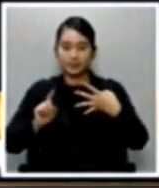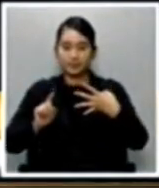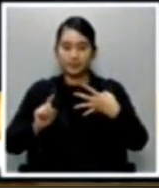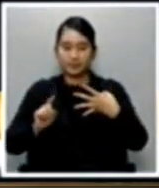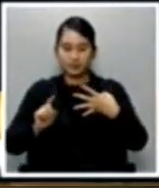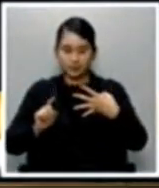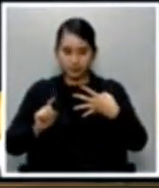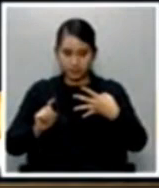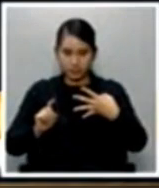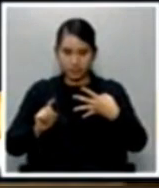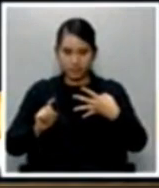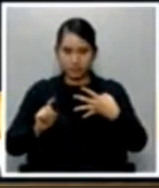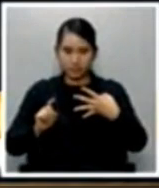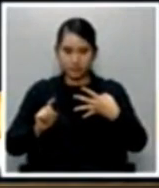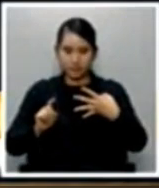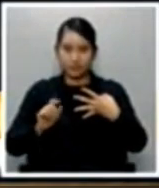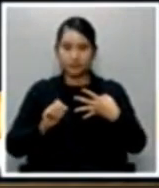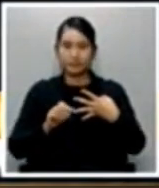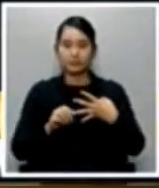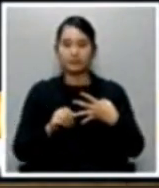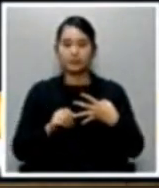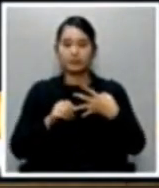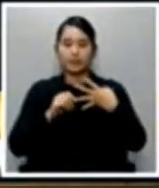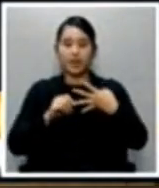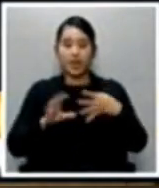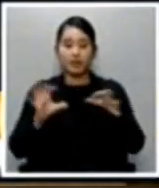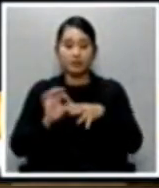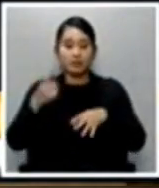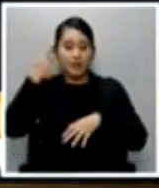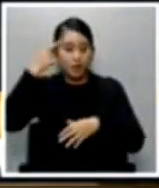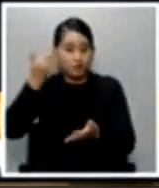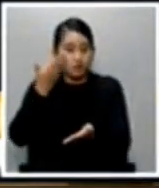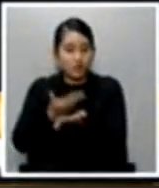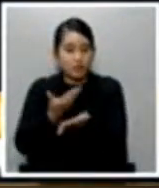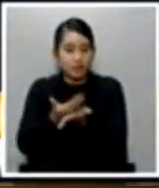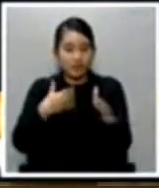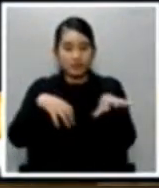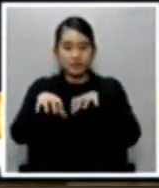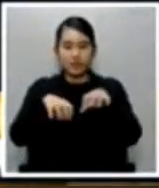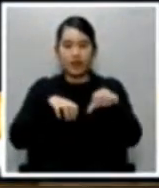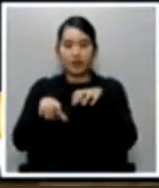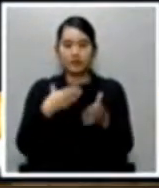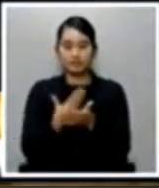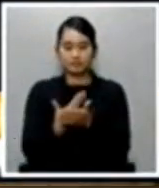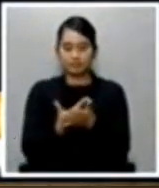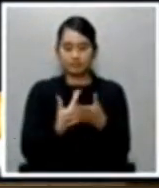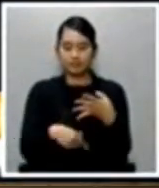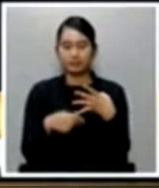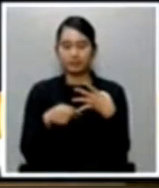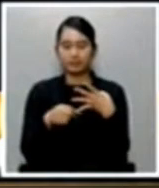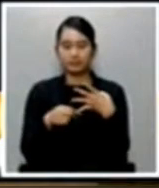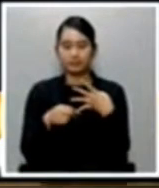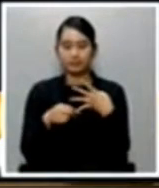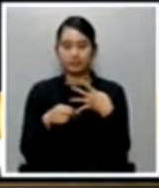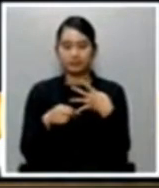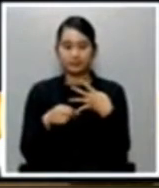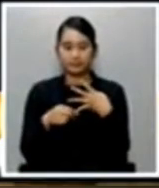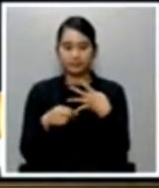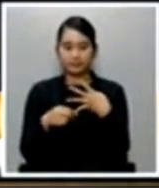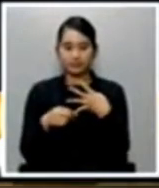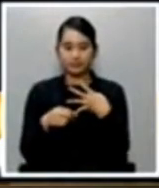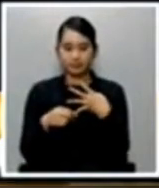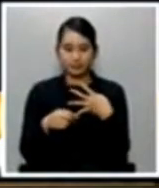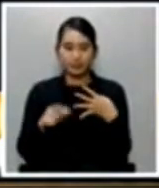financial literacy ก็คือเรื่องของนะครับความฉลาดรู้ทางการเงินเพื่อจะบริหารการเงินนะครับแล้วก็เรื่องที่4ก็คือเรื่อง